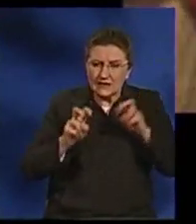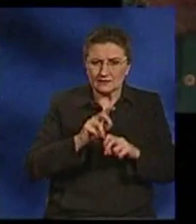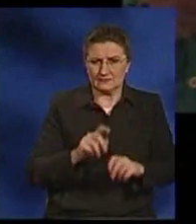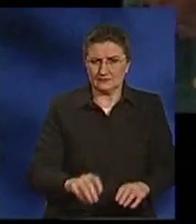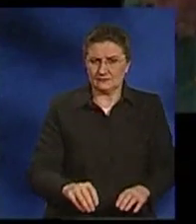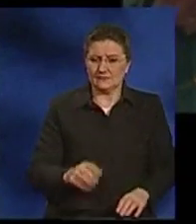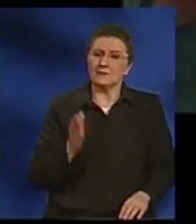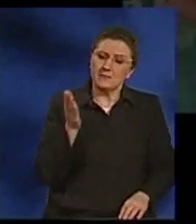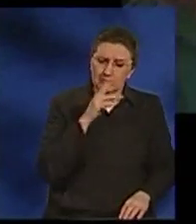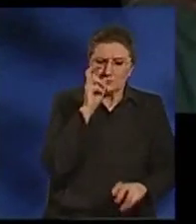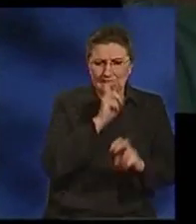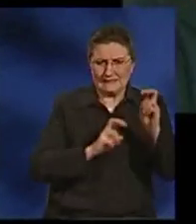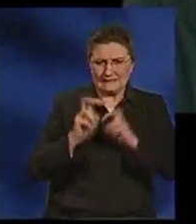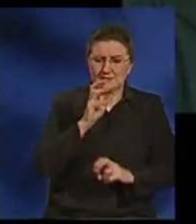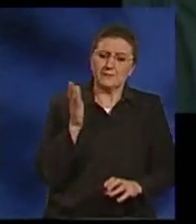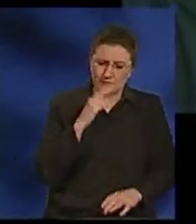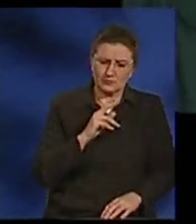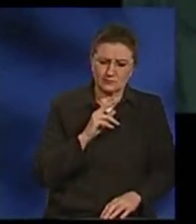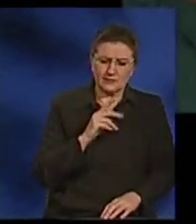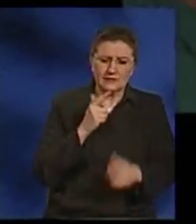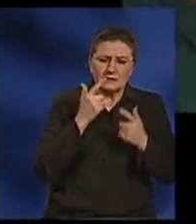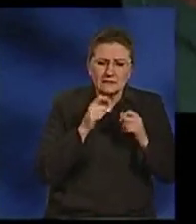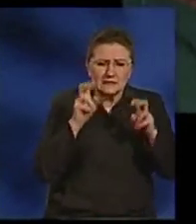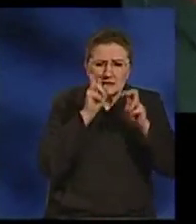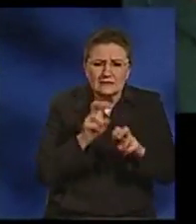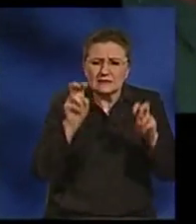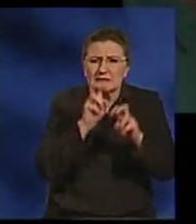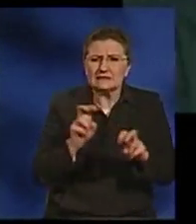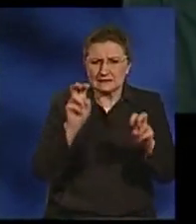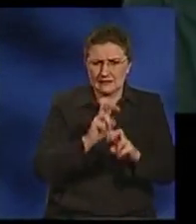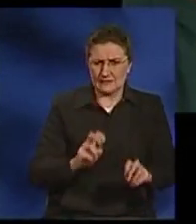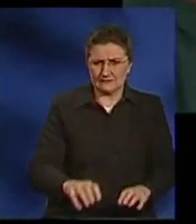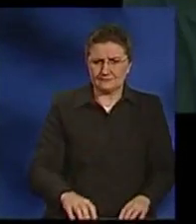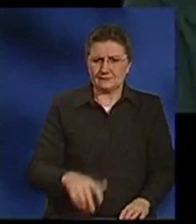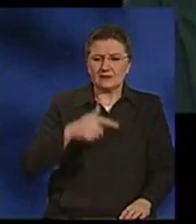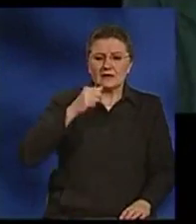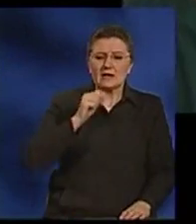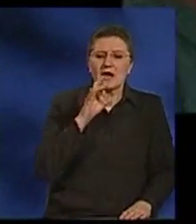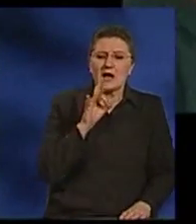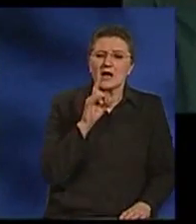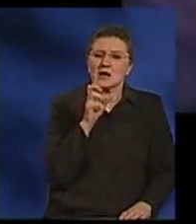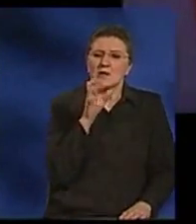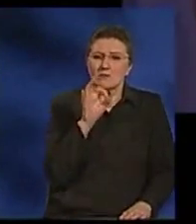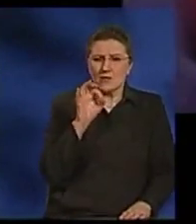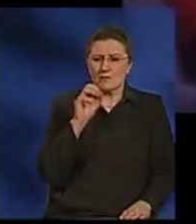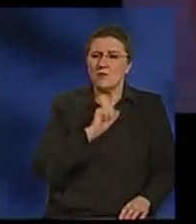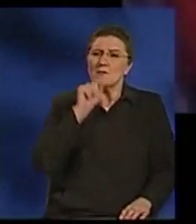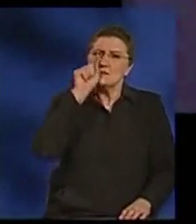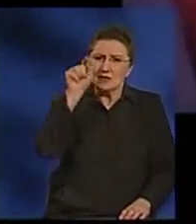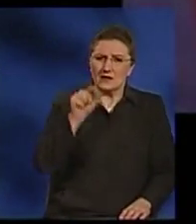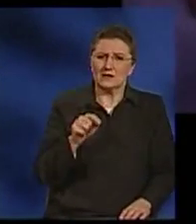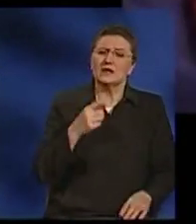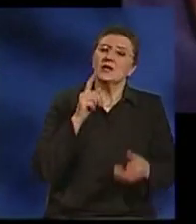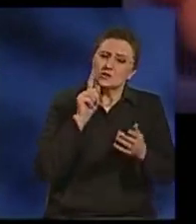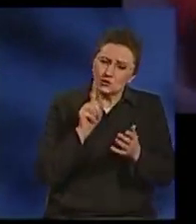Ты права, Кина Давай пойдем к утиным скалам Может, Гарбо направился к водопаду? О, я